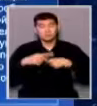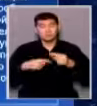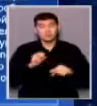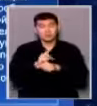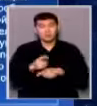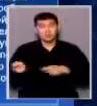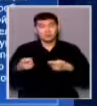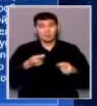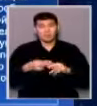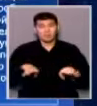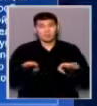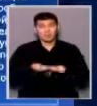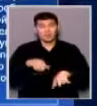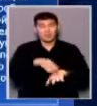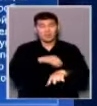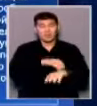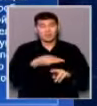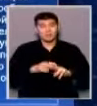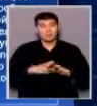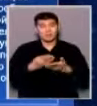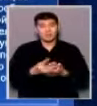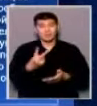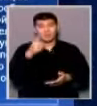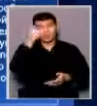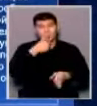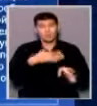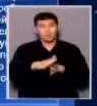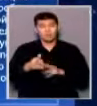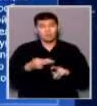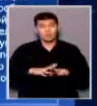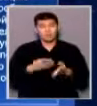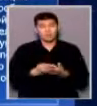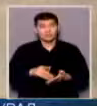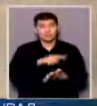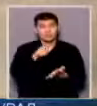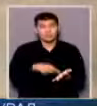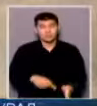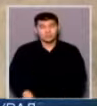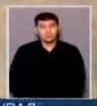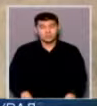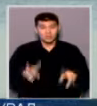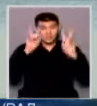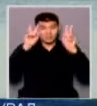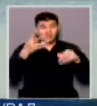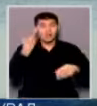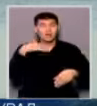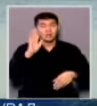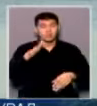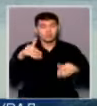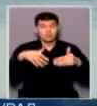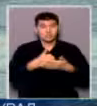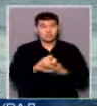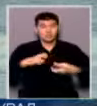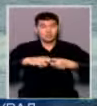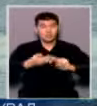Поручая правительству совместно с акиматом региона за 2 года полностью решить данный вопрос. Неизвестно, когда будет решена проблема